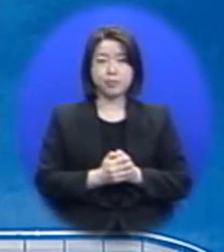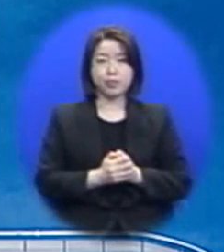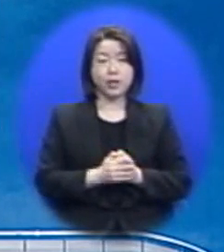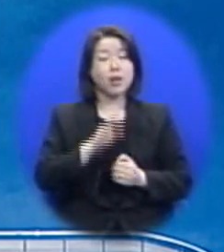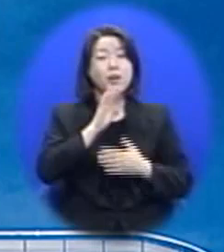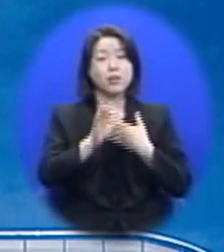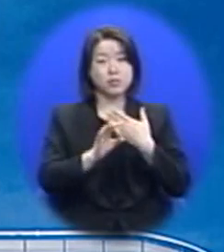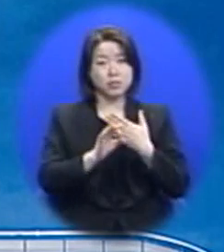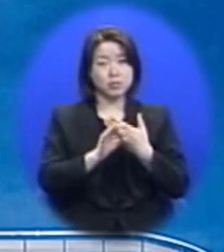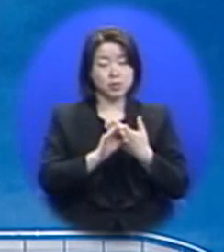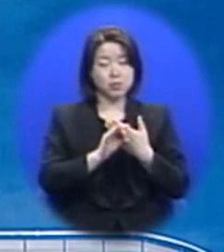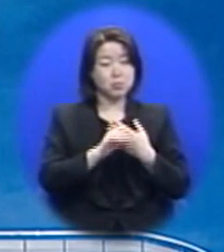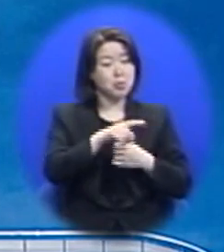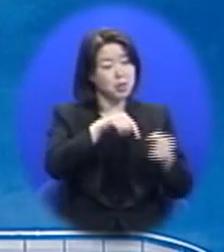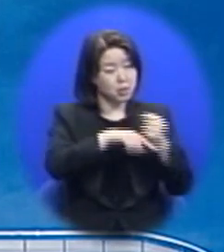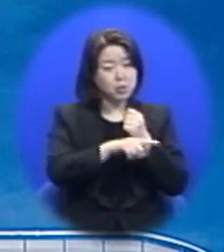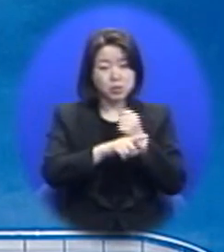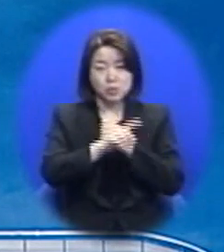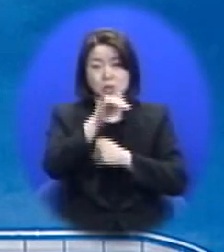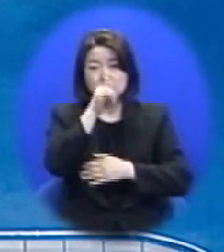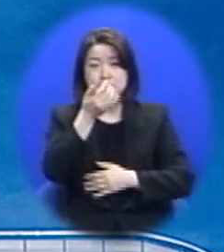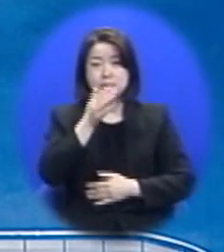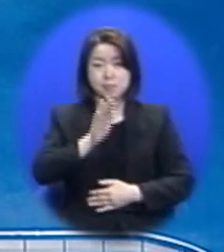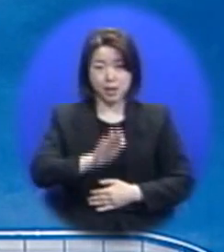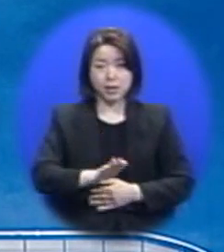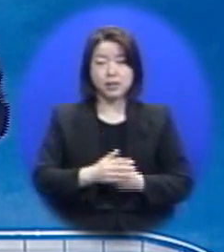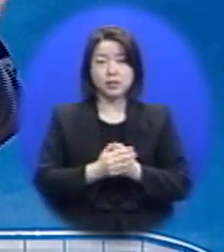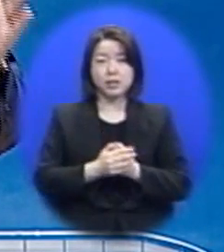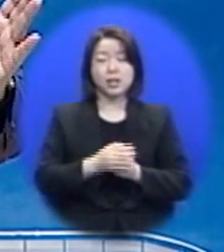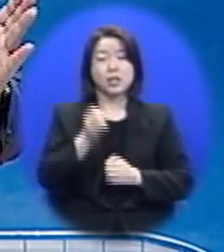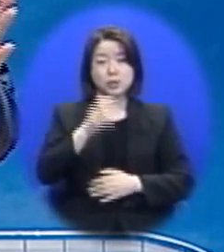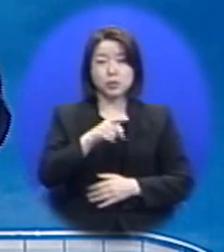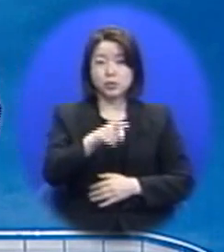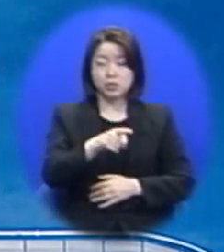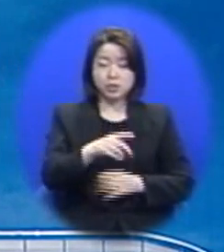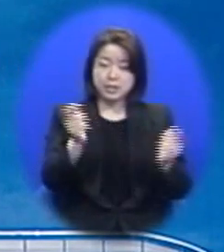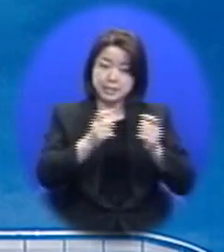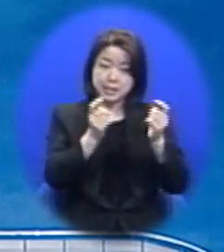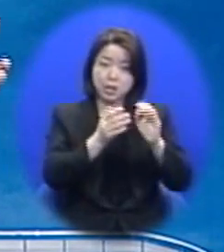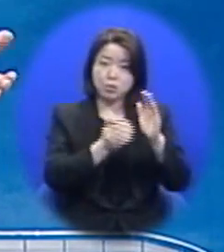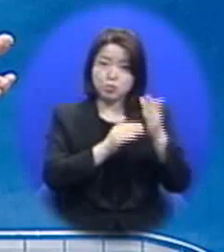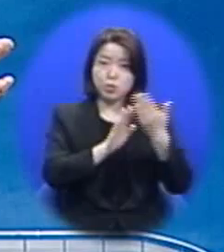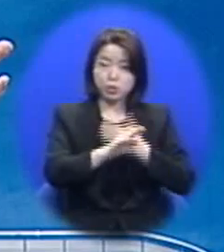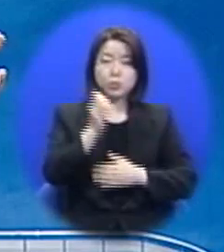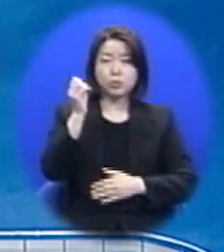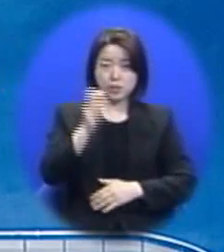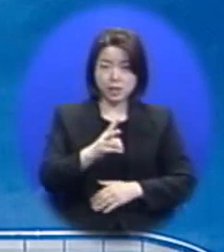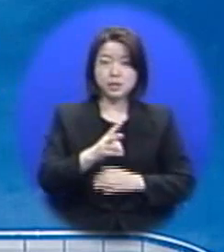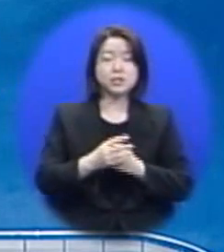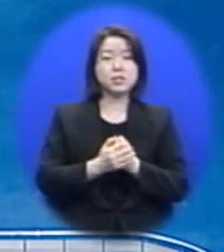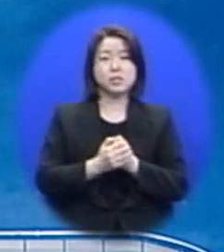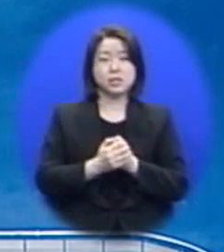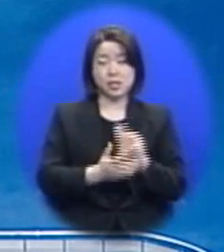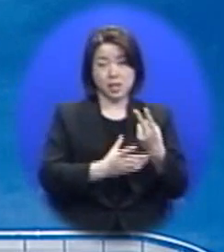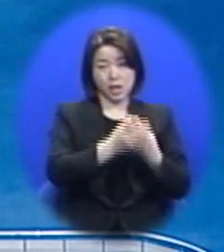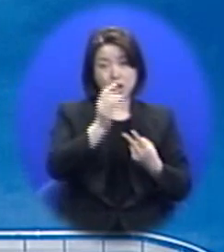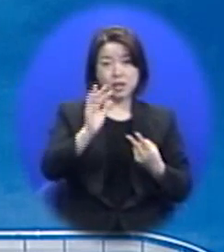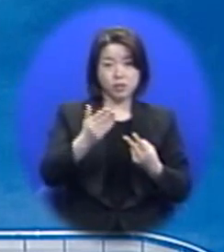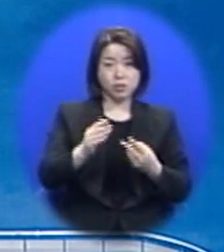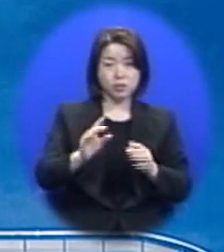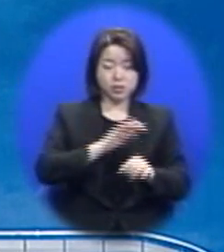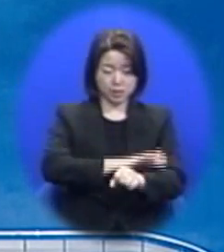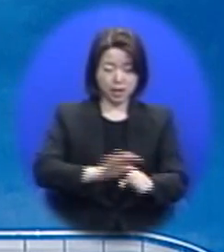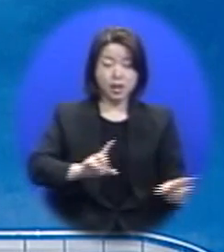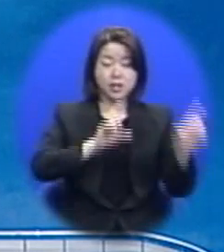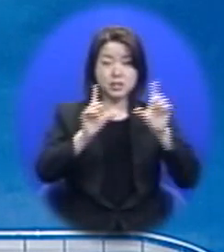그러면 다 나름대로 싸울 이유가 있는 것이고 그리고 그렇게 또 싸웠다가도 다시 또 하나가 되어서 잘